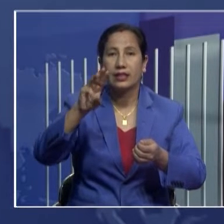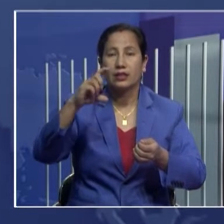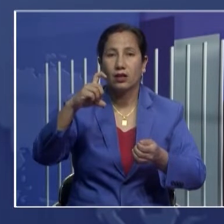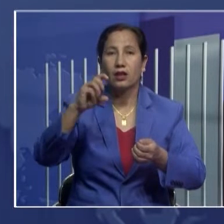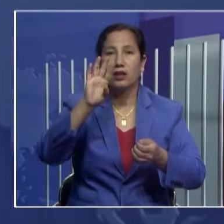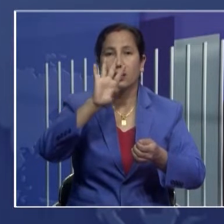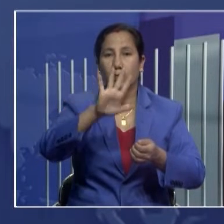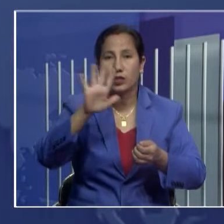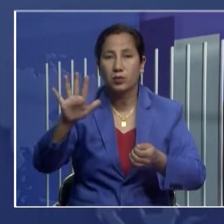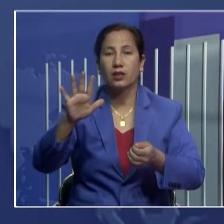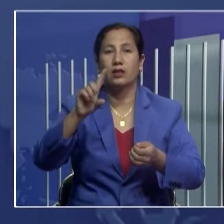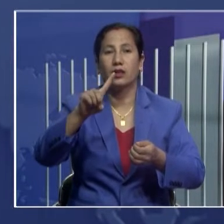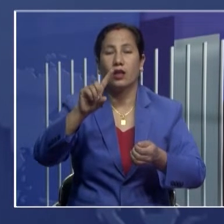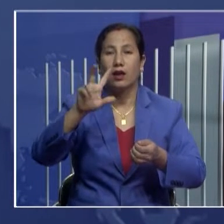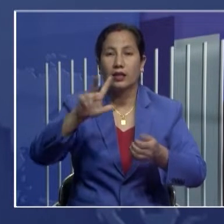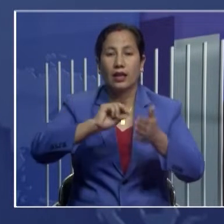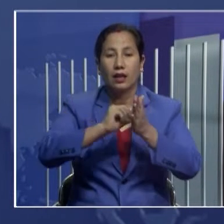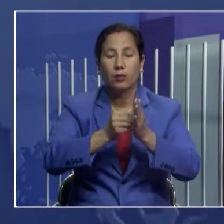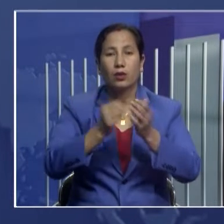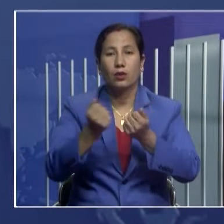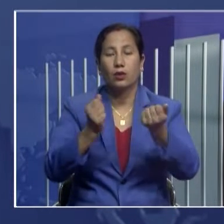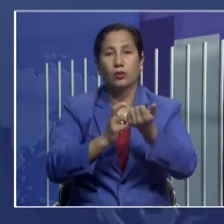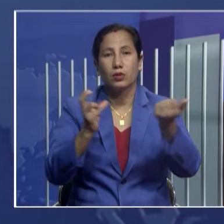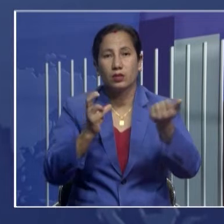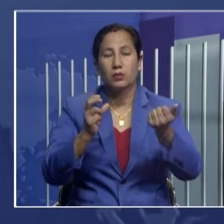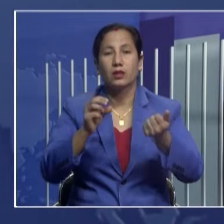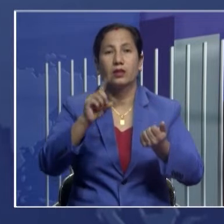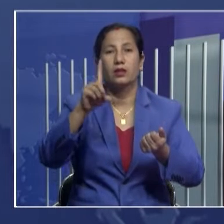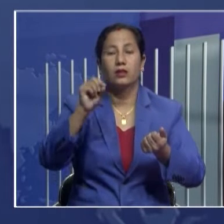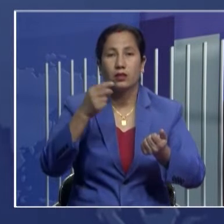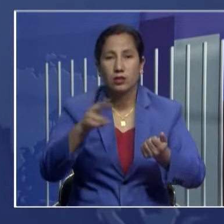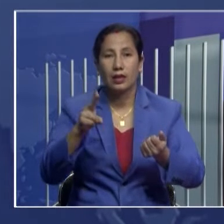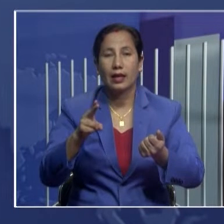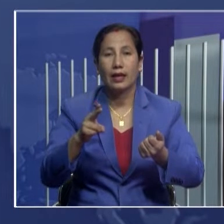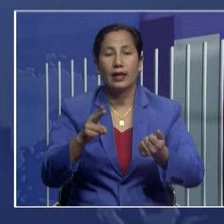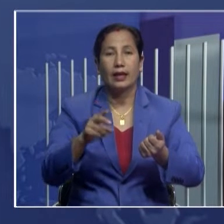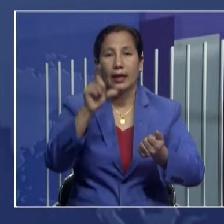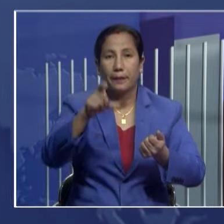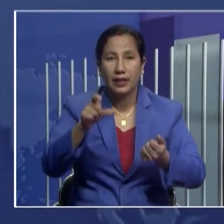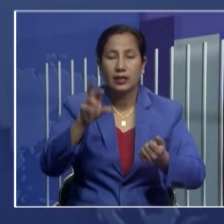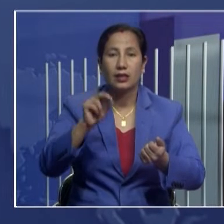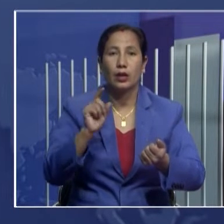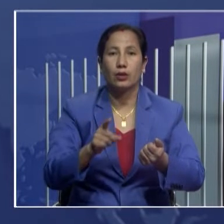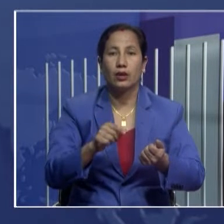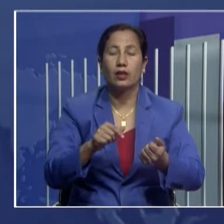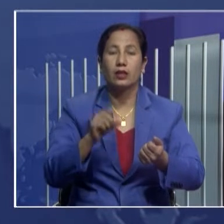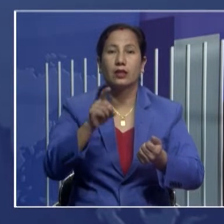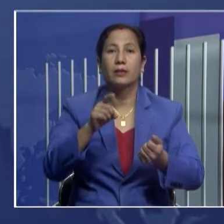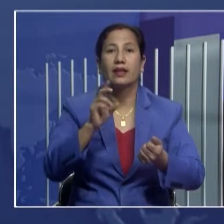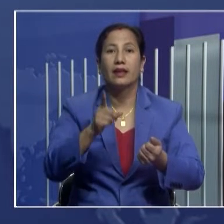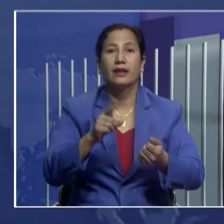9355518 नम्बरको बसमा 10 सवार रहेको भन्ने प्रारम्भिक जानकारी आएको छ प्रेमजी। अहिले जस्तो तपाईँले